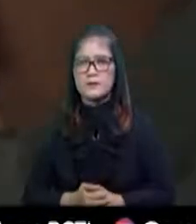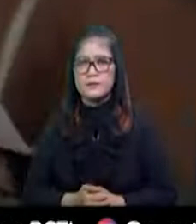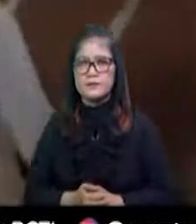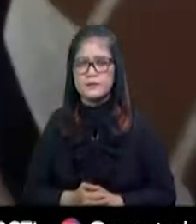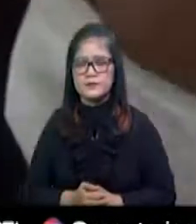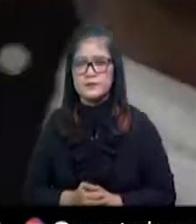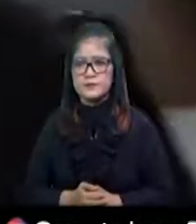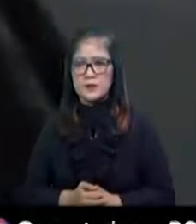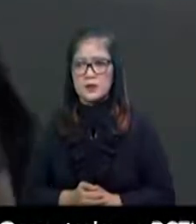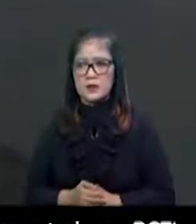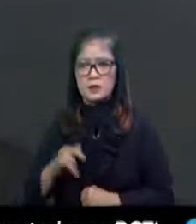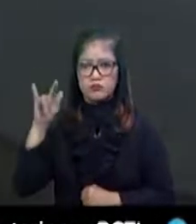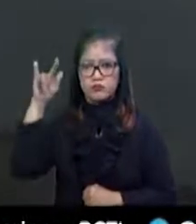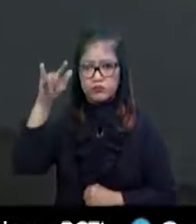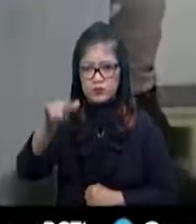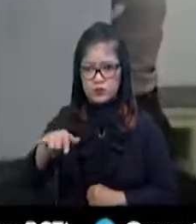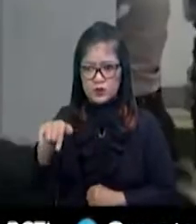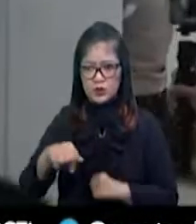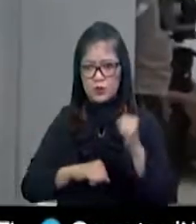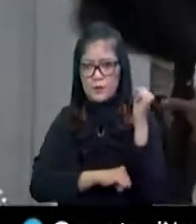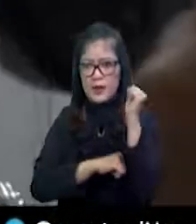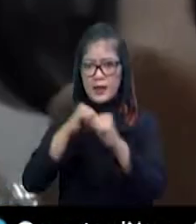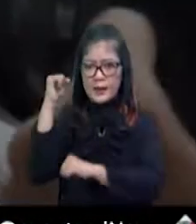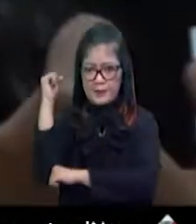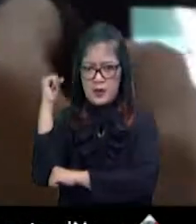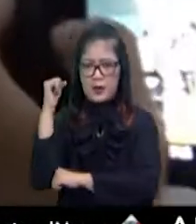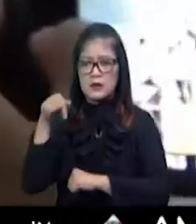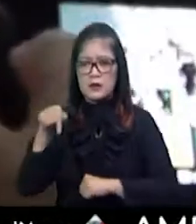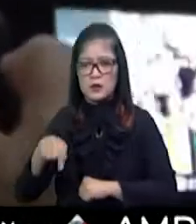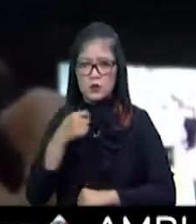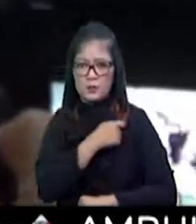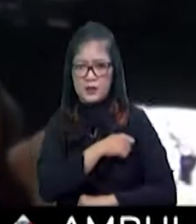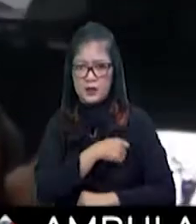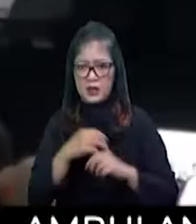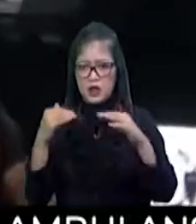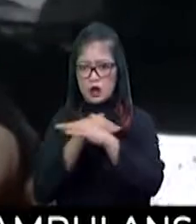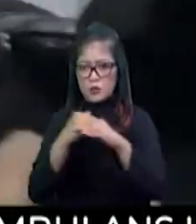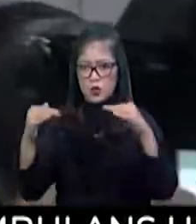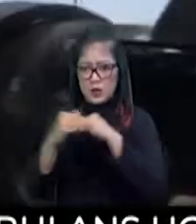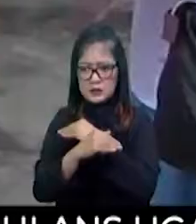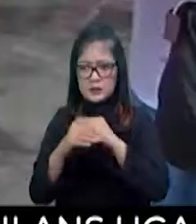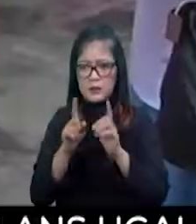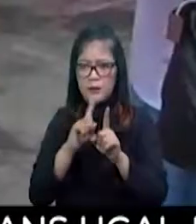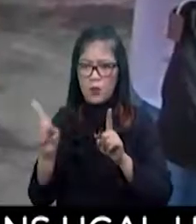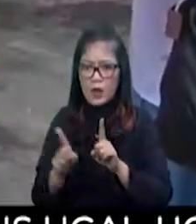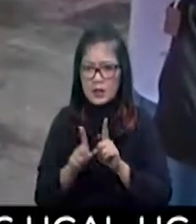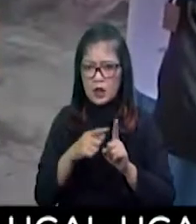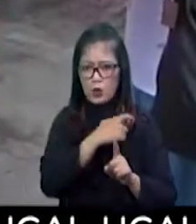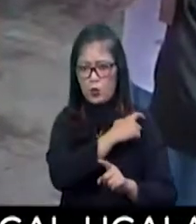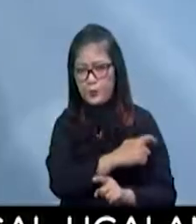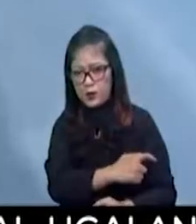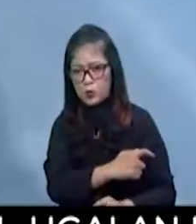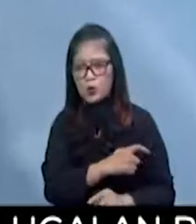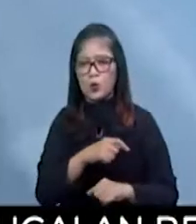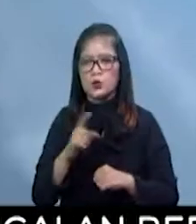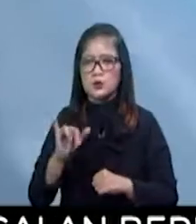Tibanya di Palembang, Sumatera Selatan, Menteri Perhubungan Budi Karya Sumadi bersama Gubernur Sumatera Selatan Herman Deru dan Wali Kota Palembang Harno Joyo